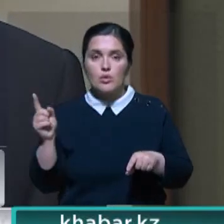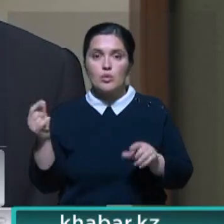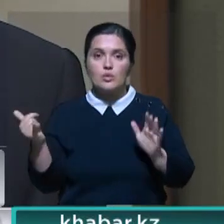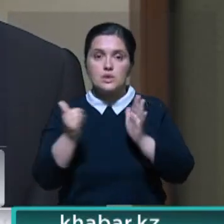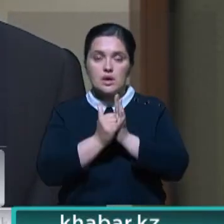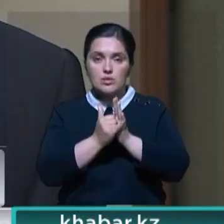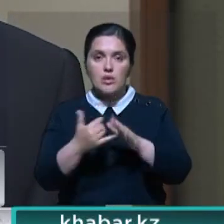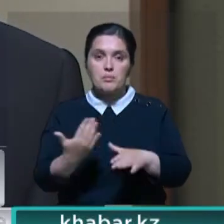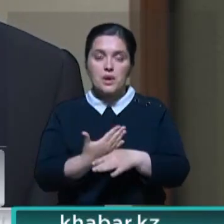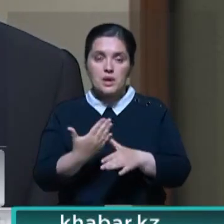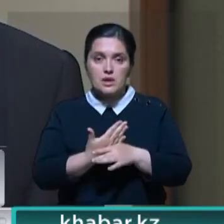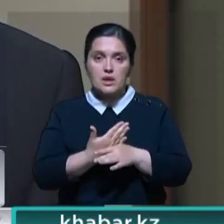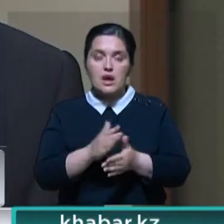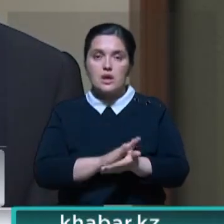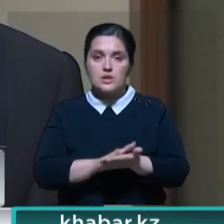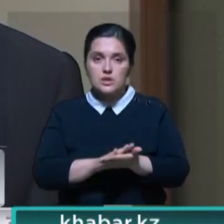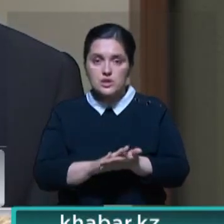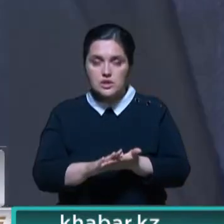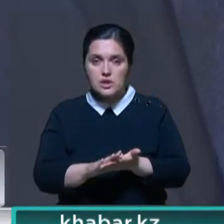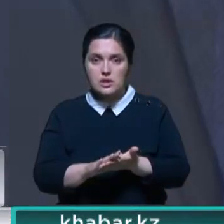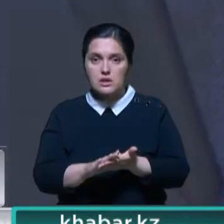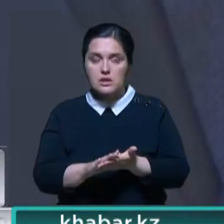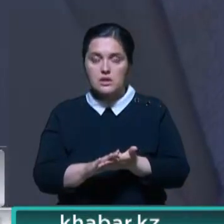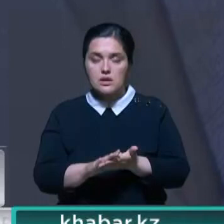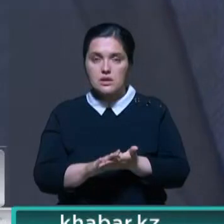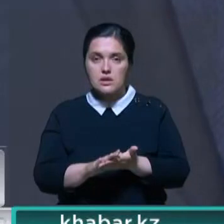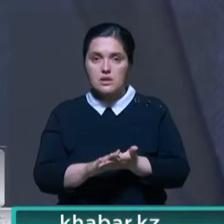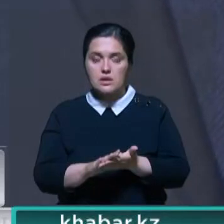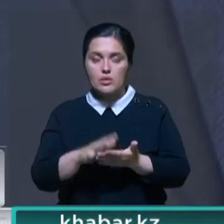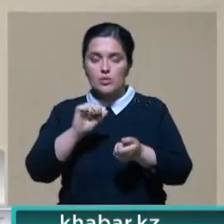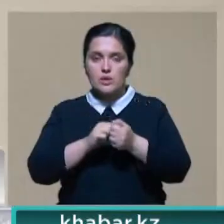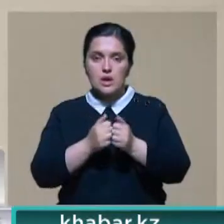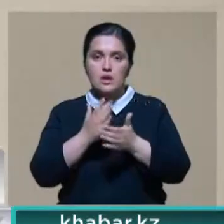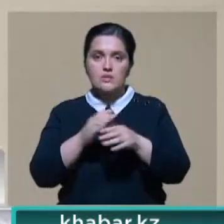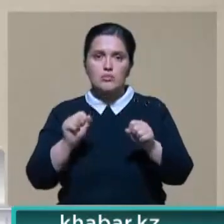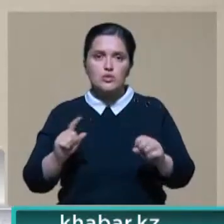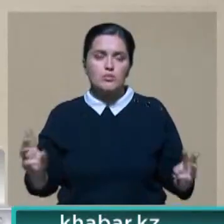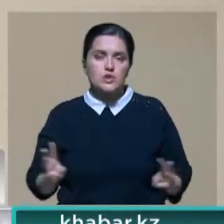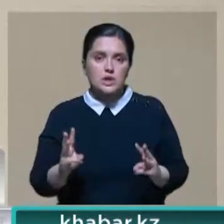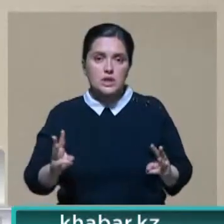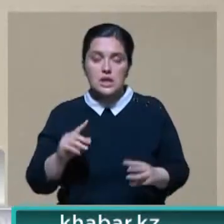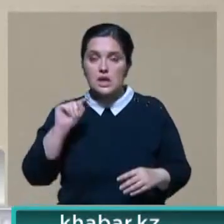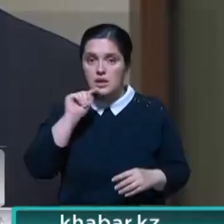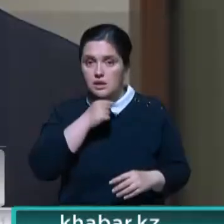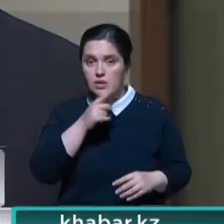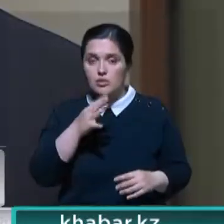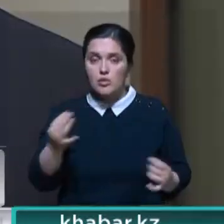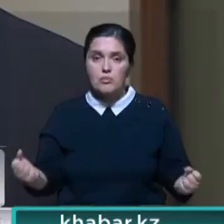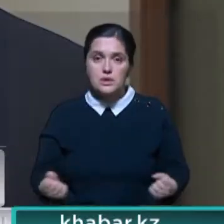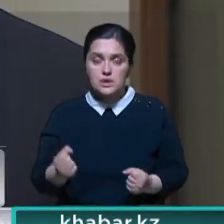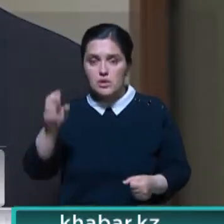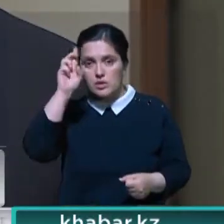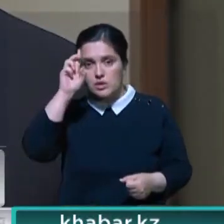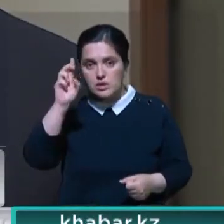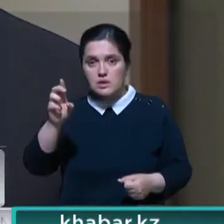которые помогают очищать выхлопы угля. Есть возможность для того, чтобы уголь сжигать экологично, ну, при поддержке государства,